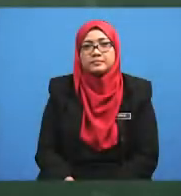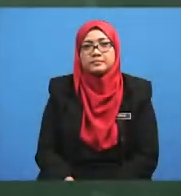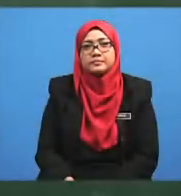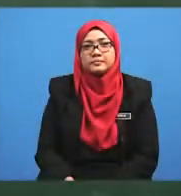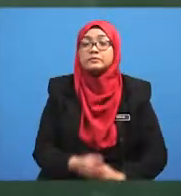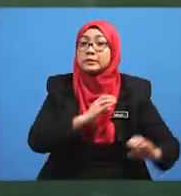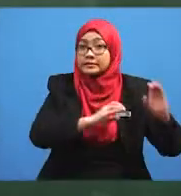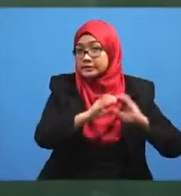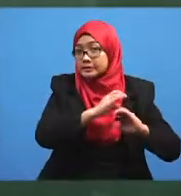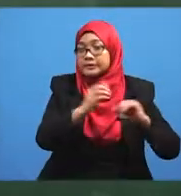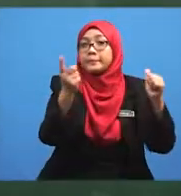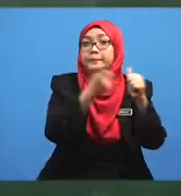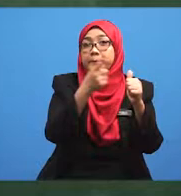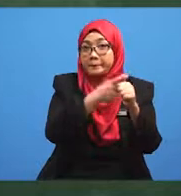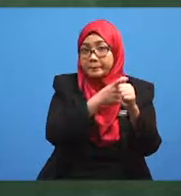Ciri yang pertama,